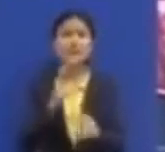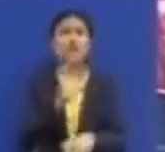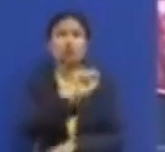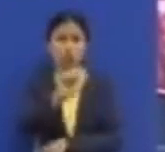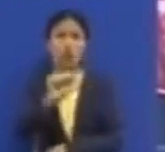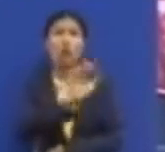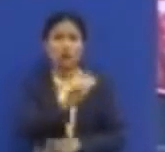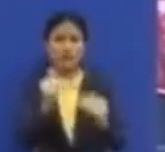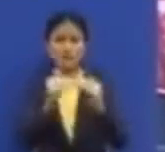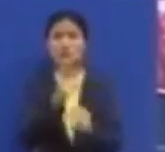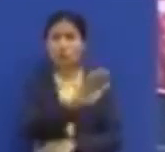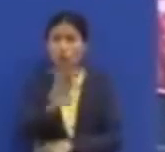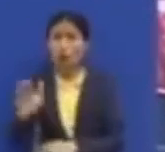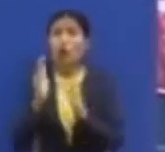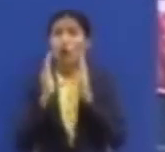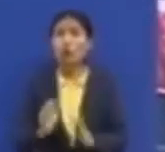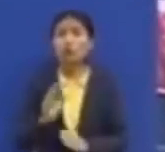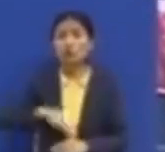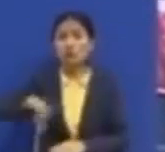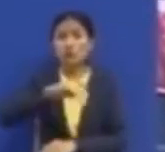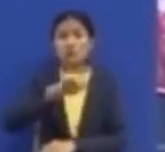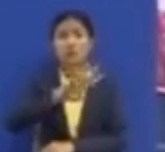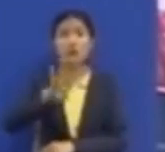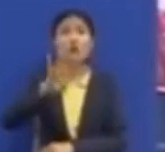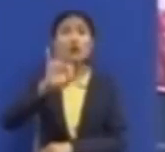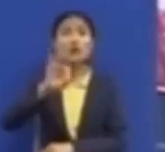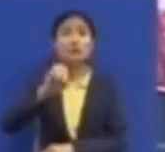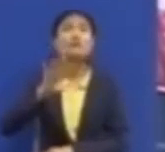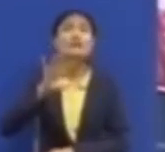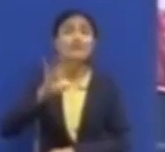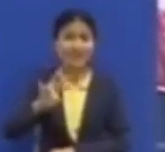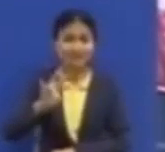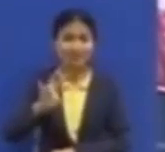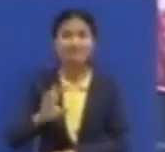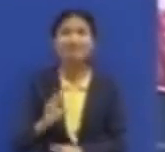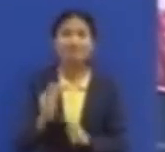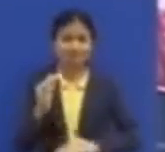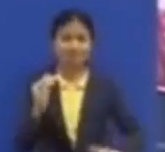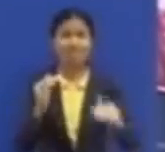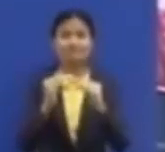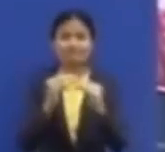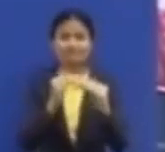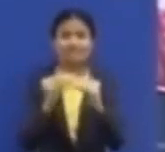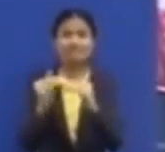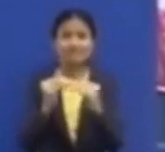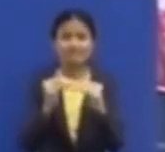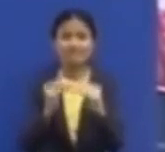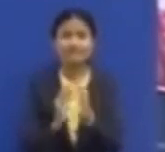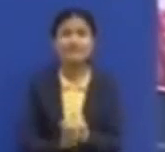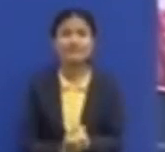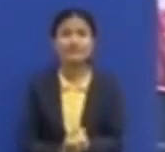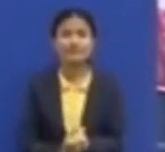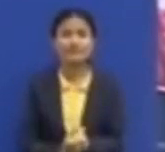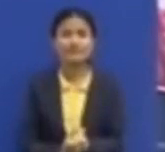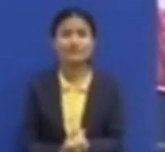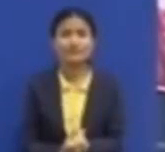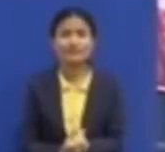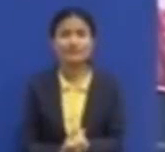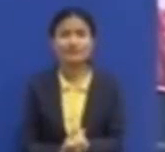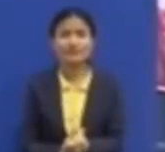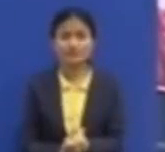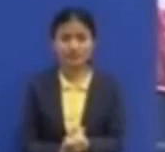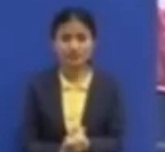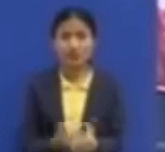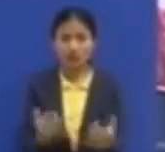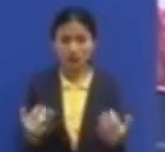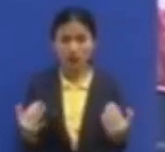ที่นี่497คนมีศักดิ์และสิทธิ์เท่ากันหมดนะครับ ใช่ค่ะ ก็สักครู่หนึ่งนะ